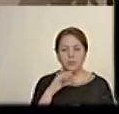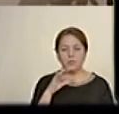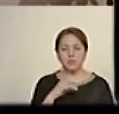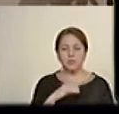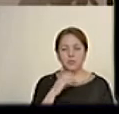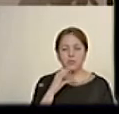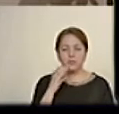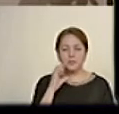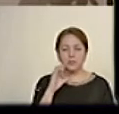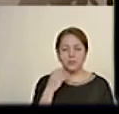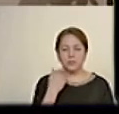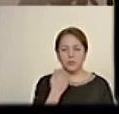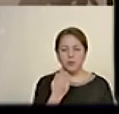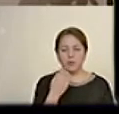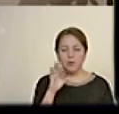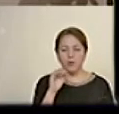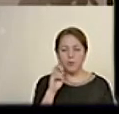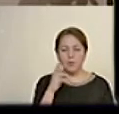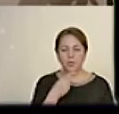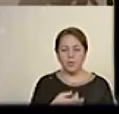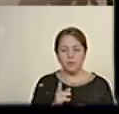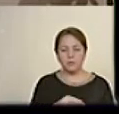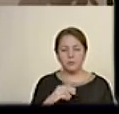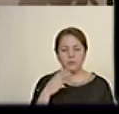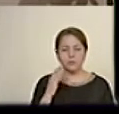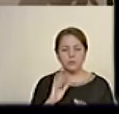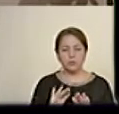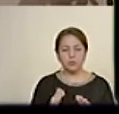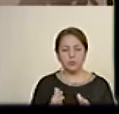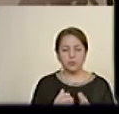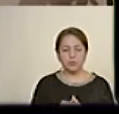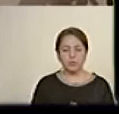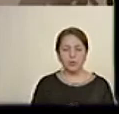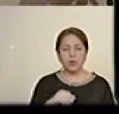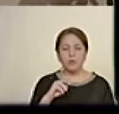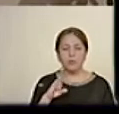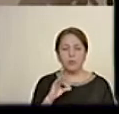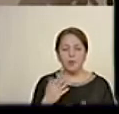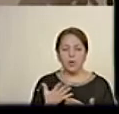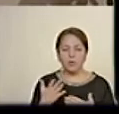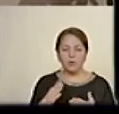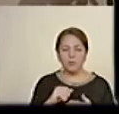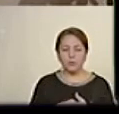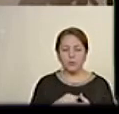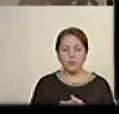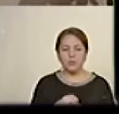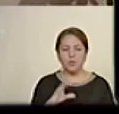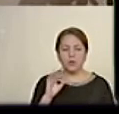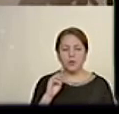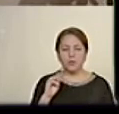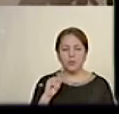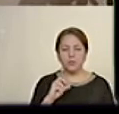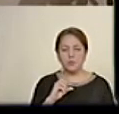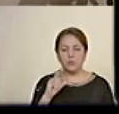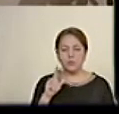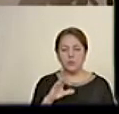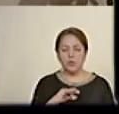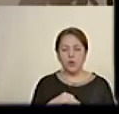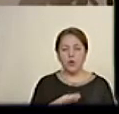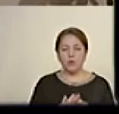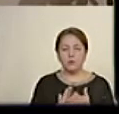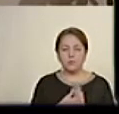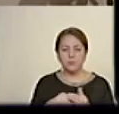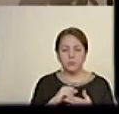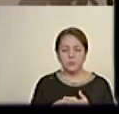Мне важно поговорить. Почему? По какой причине? Отчего? Как видим, обстоятельства